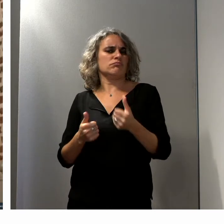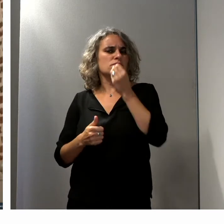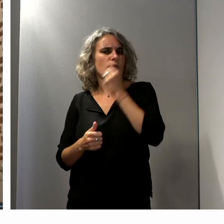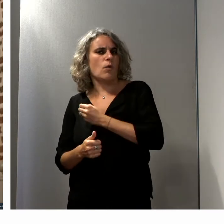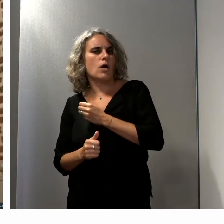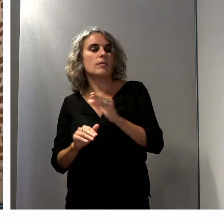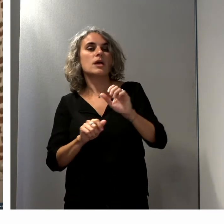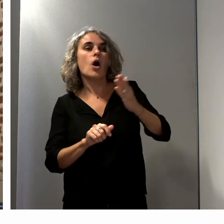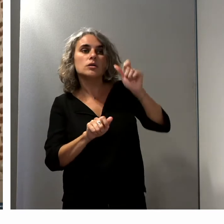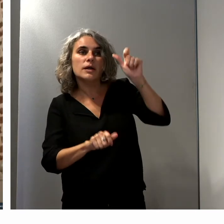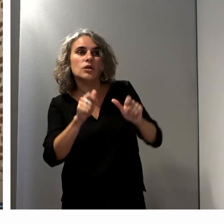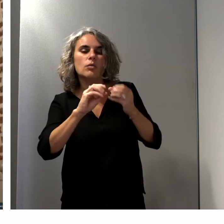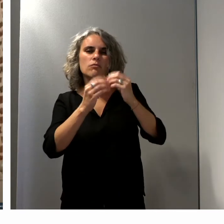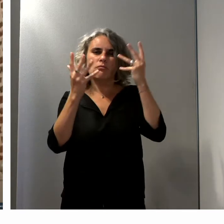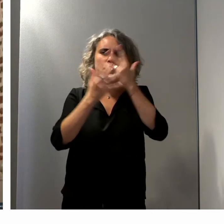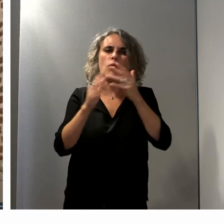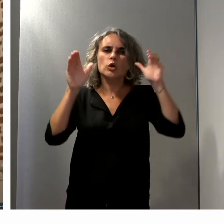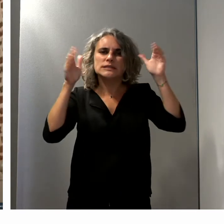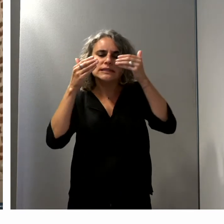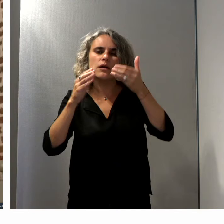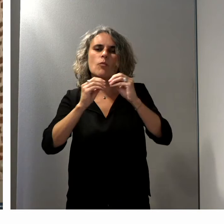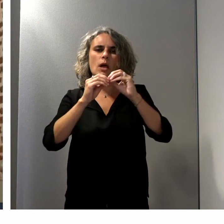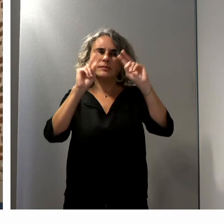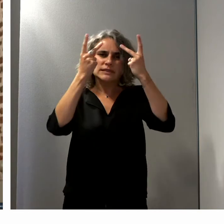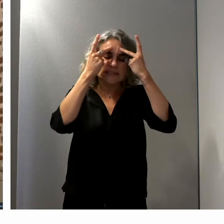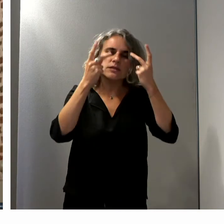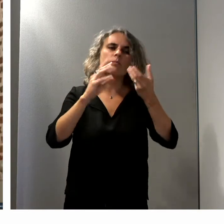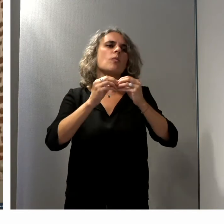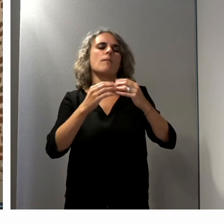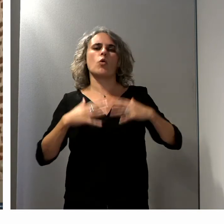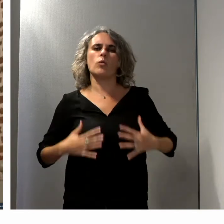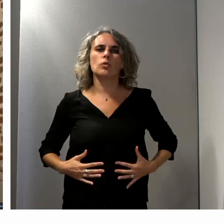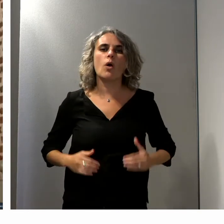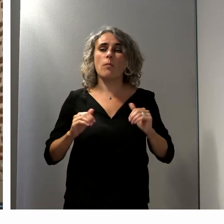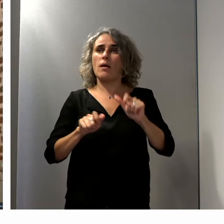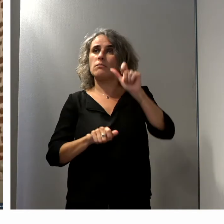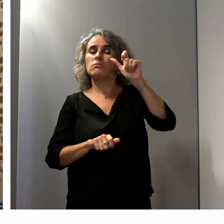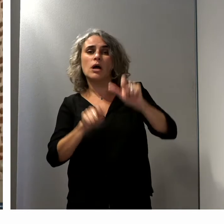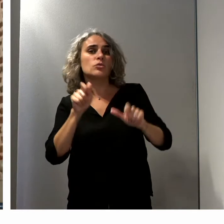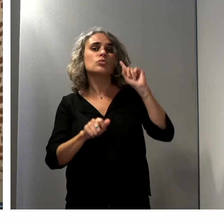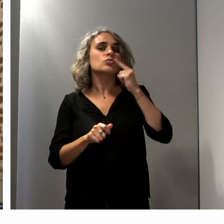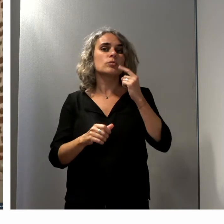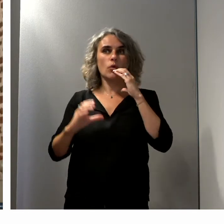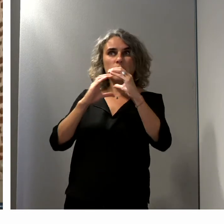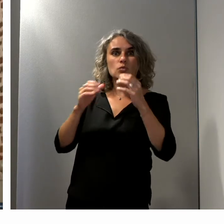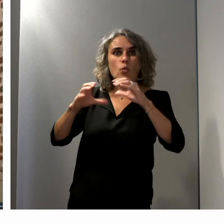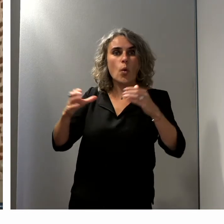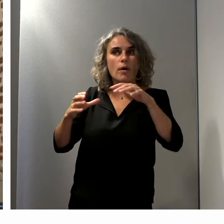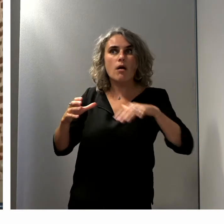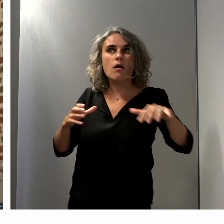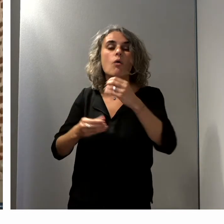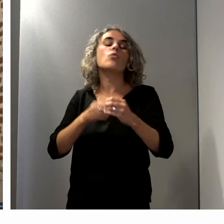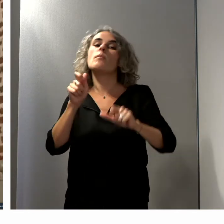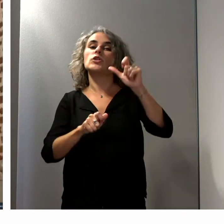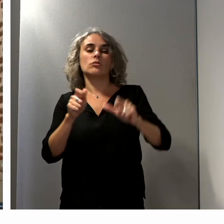des troubles autistiques, qui ont des troubles du comportement, des troubles psychiques, même des personnes sourdes sur de la communication avec le groupe, etc., ou même